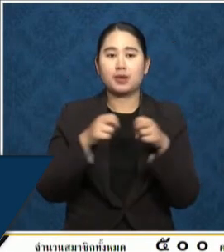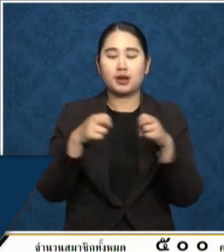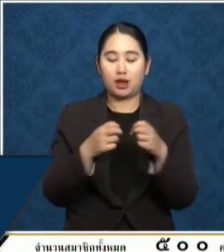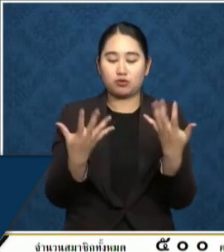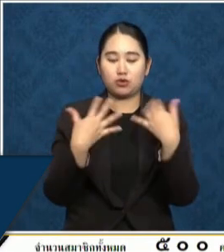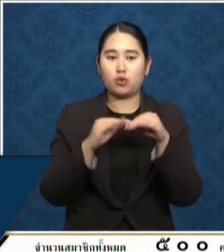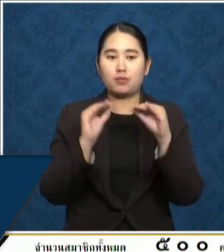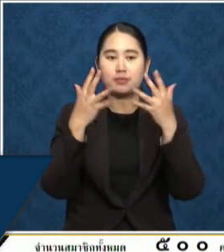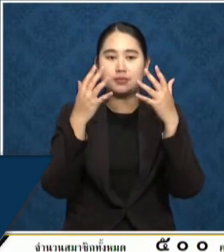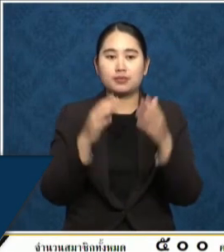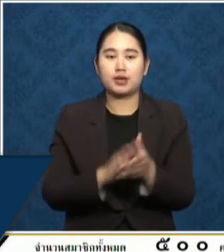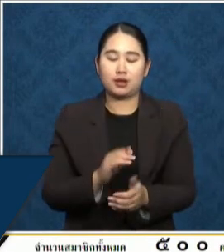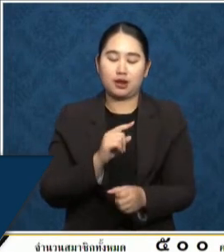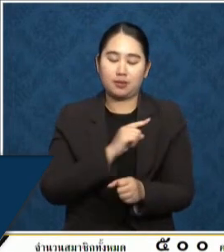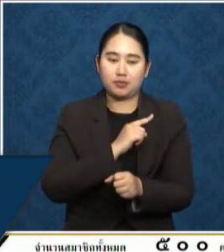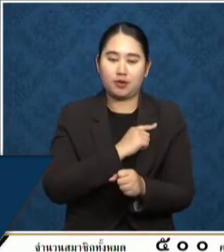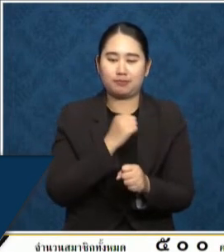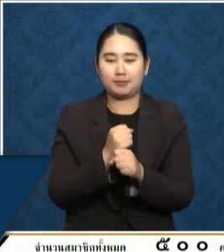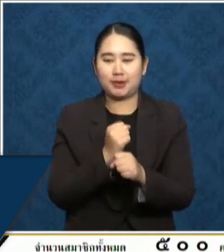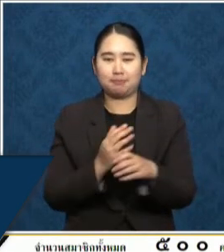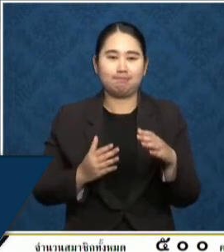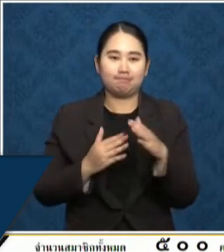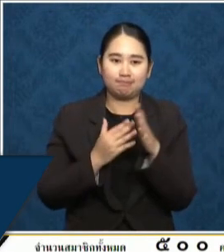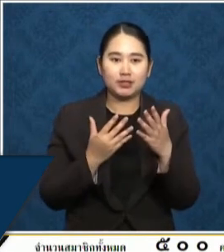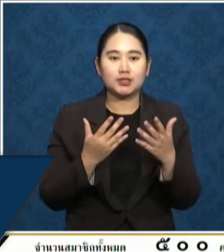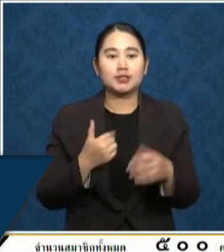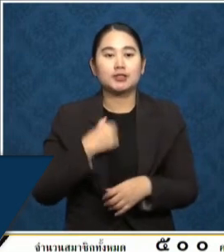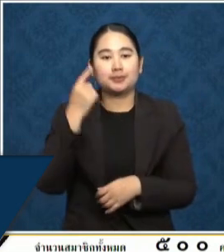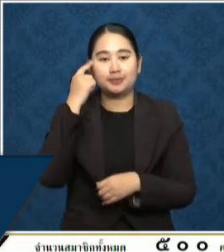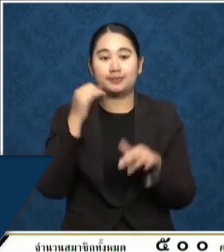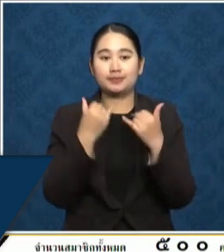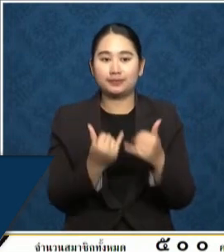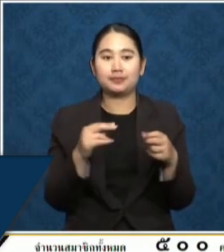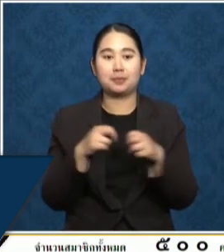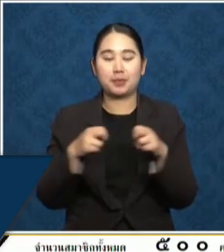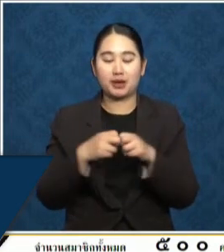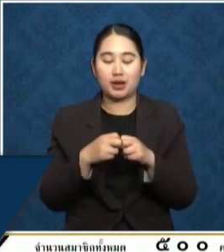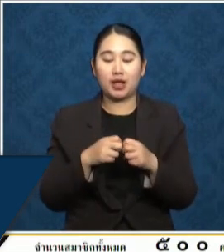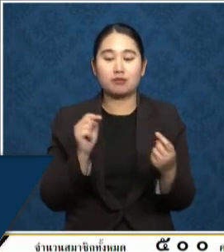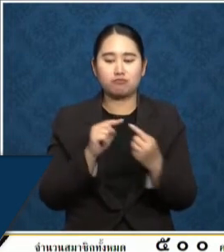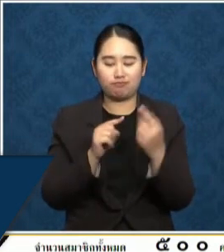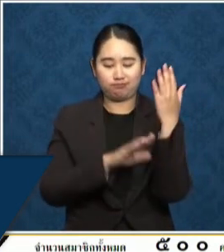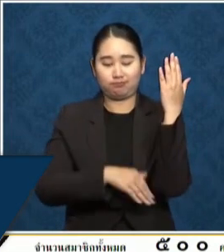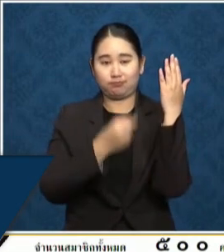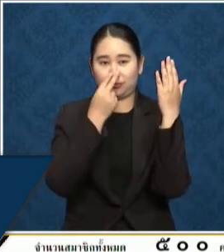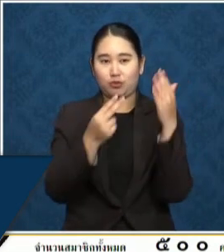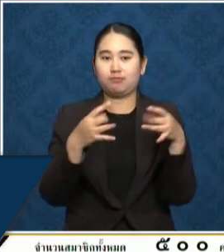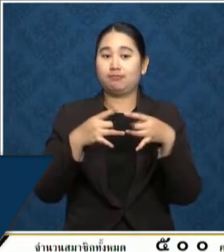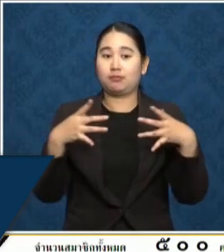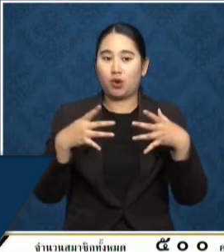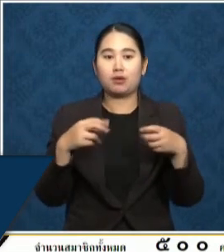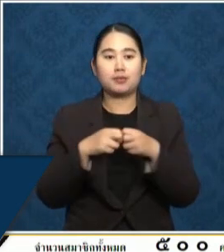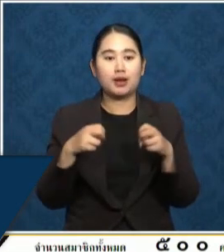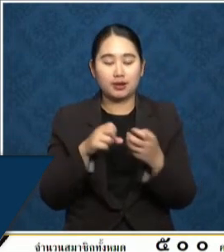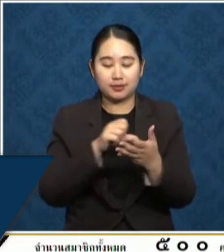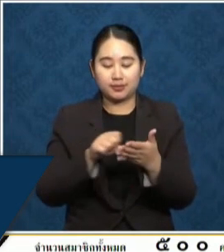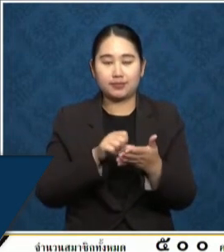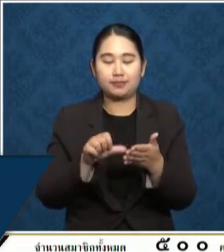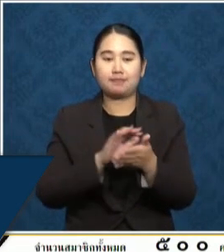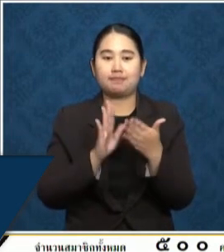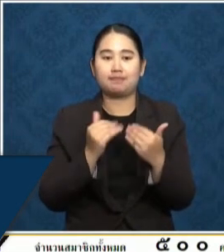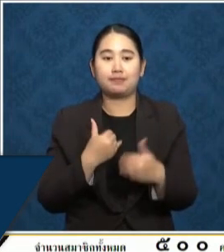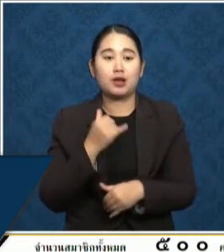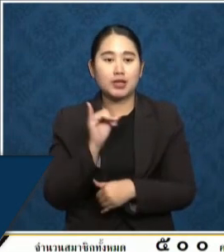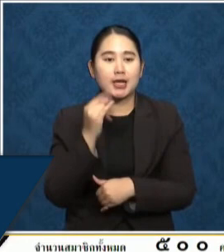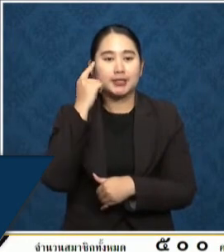าคใต้และมบทบาที่จำกัดจึงไม่เหมาะสมแก่สถานการณในพื้นที่และการแ้ไขปัญหาโยภาพร่มส